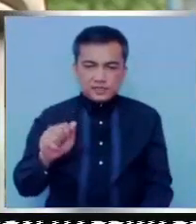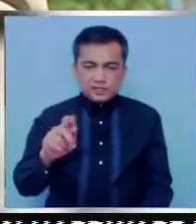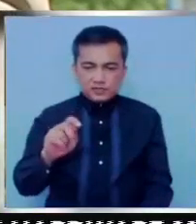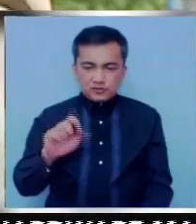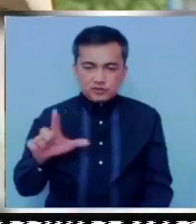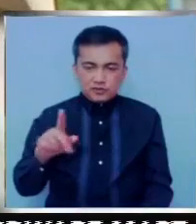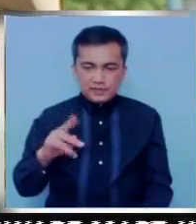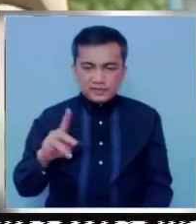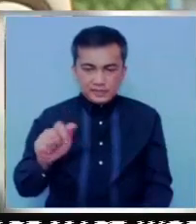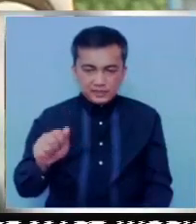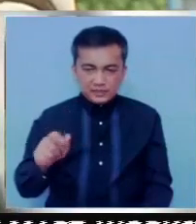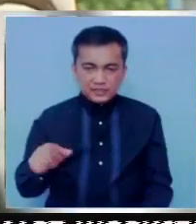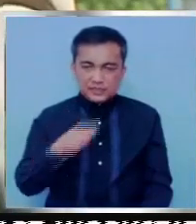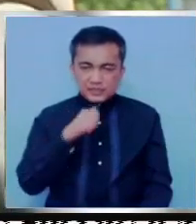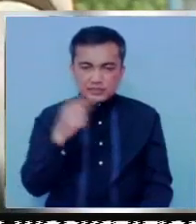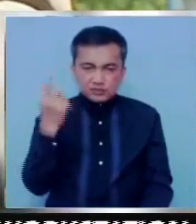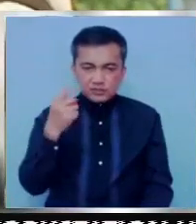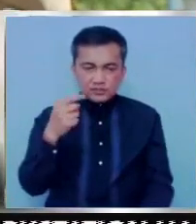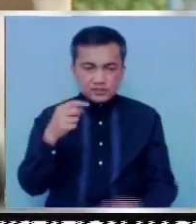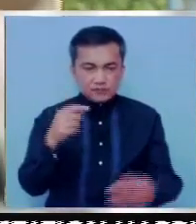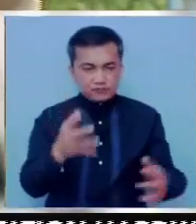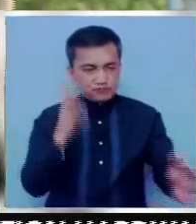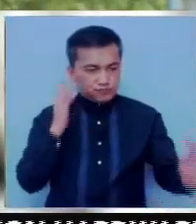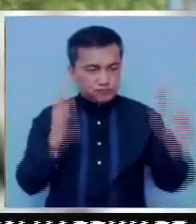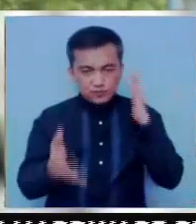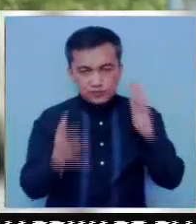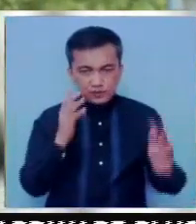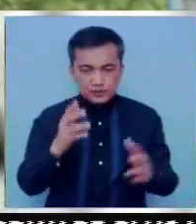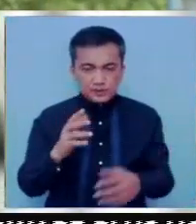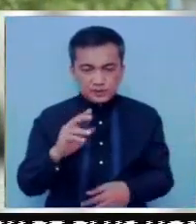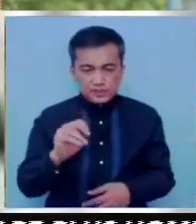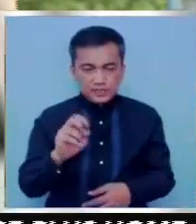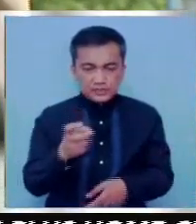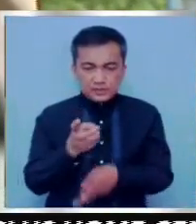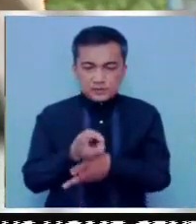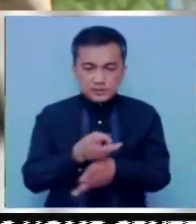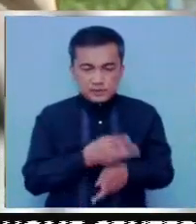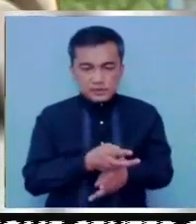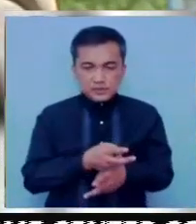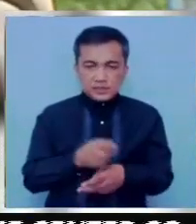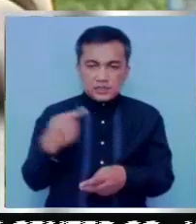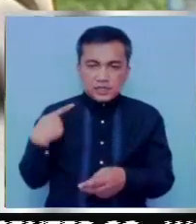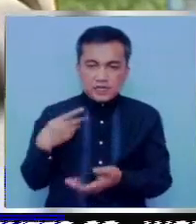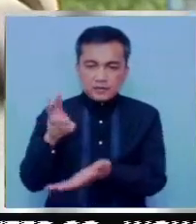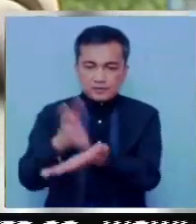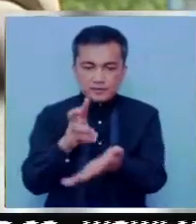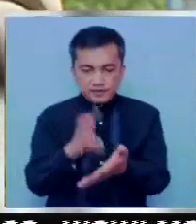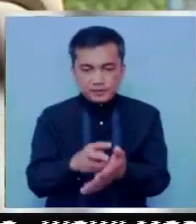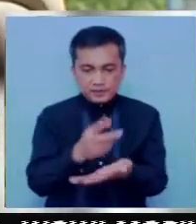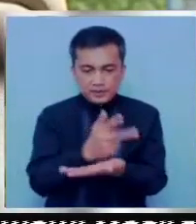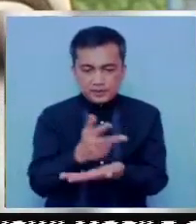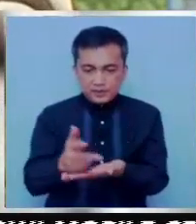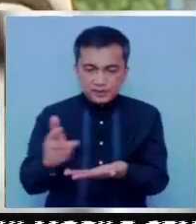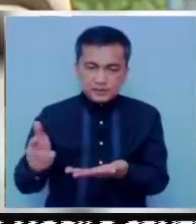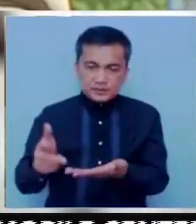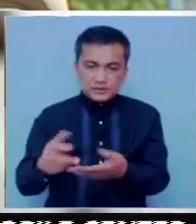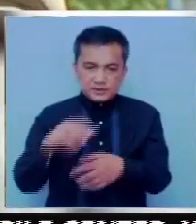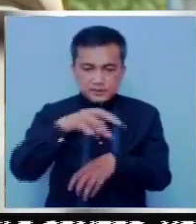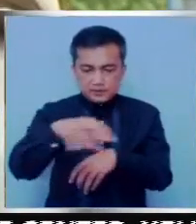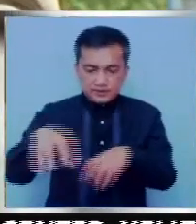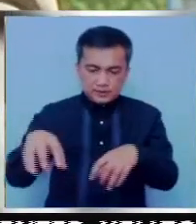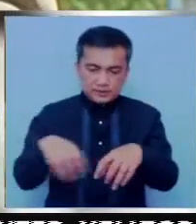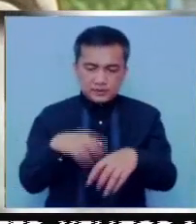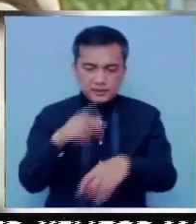expressway nagmamando ng trapiko yung mga taga-NLEX. Naroon din sila sa iba't ibang parking space sa paligid nitong Philippine Arena para